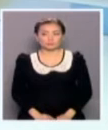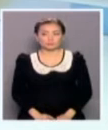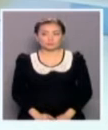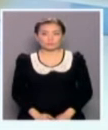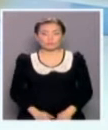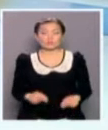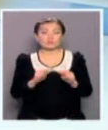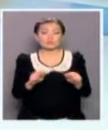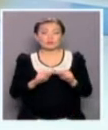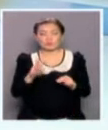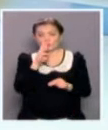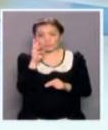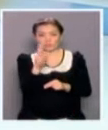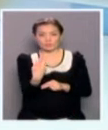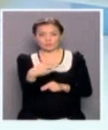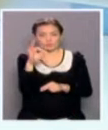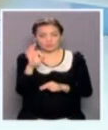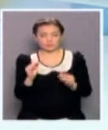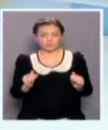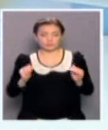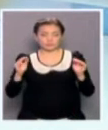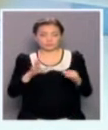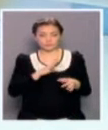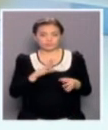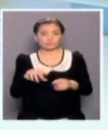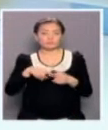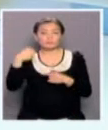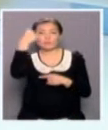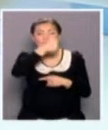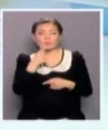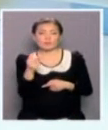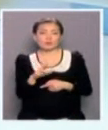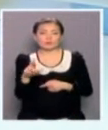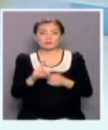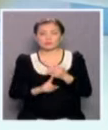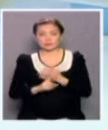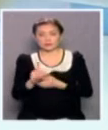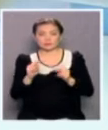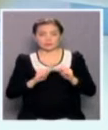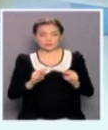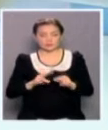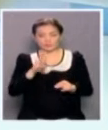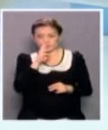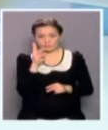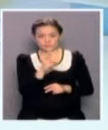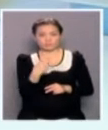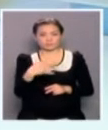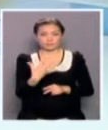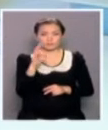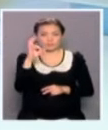Осы жылы мұғалімдердің еңбек ақысы 20%-ға өсті. Ал келесі жылдың бірінші қаңтарынан бастап, педагогтердің еңбек ақысы